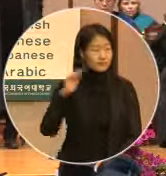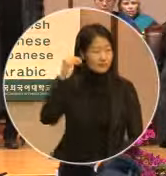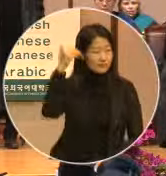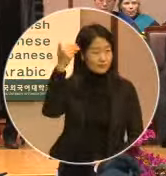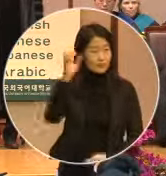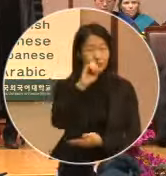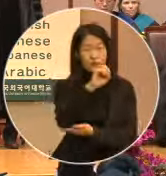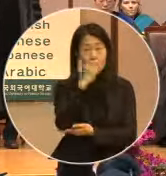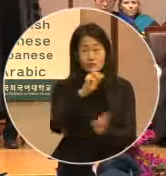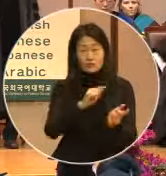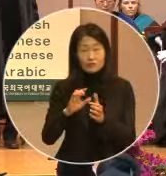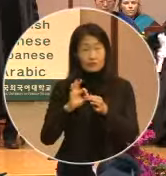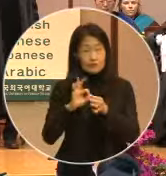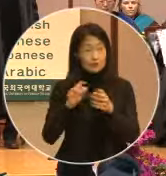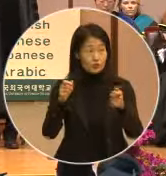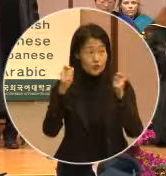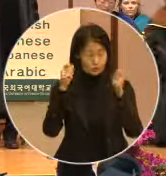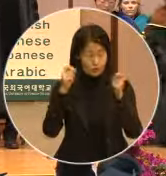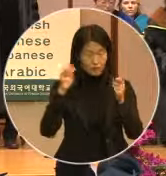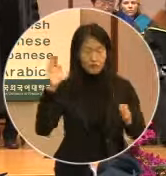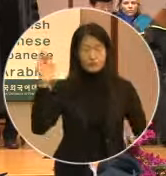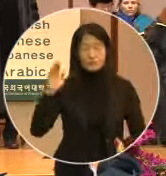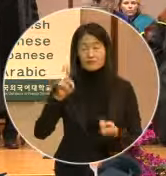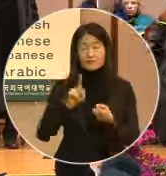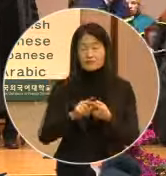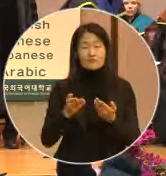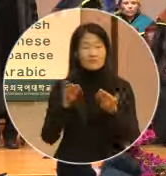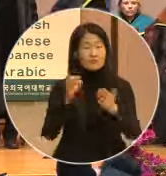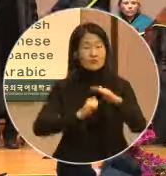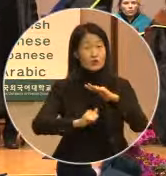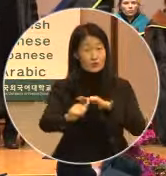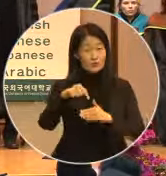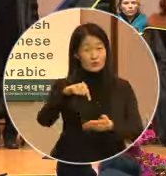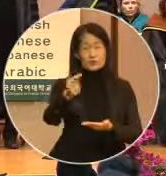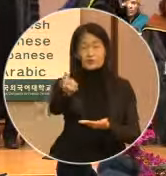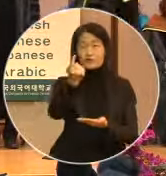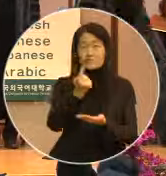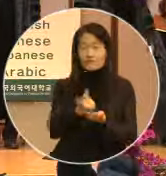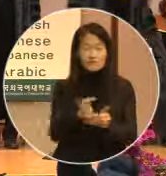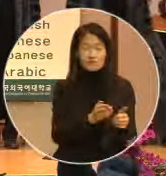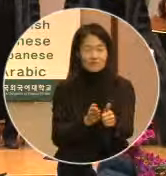다음은 언론통화학부 졸업생에 대한 학위수여가 있겠습니다. 대표자는